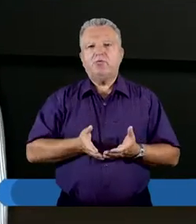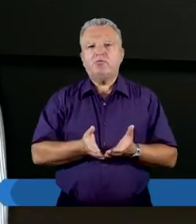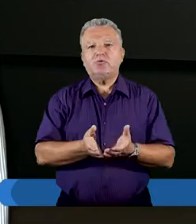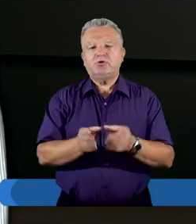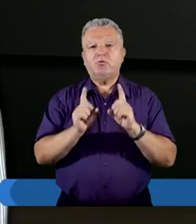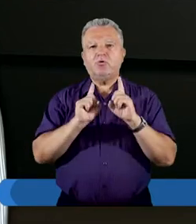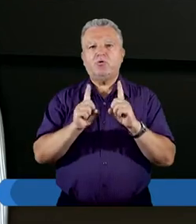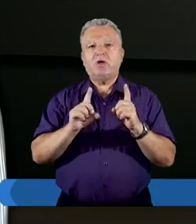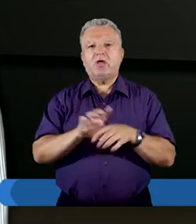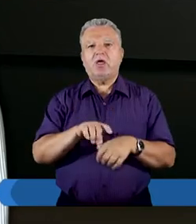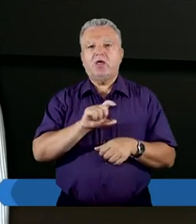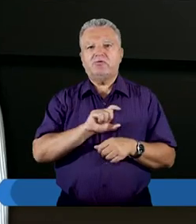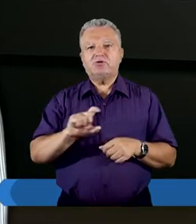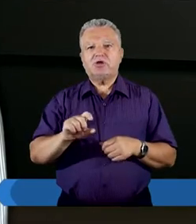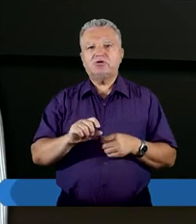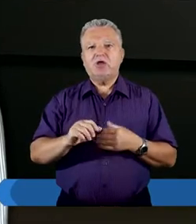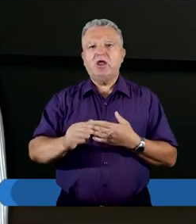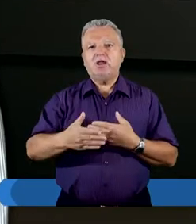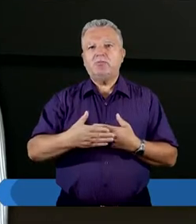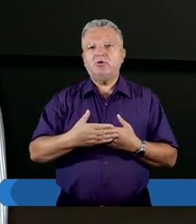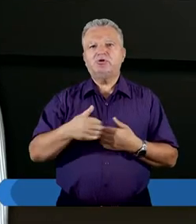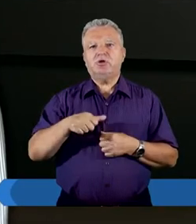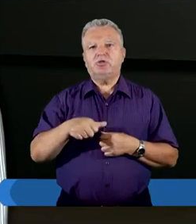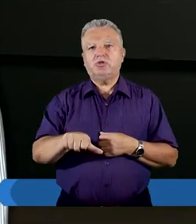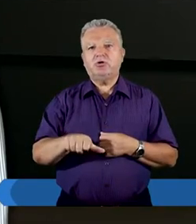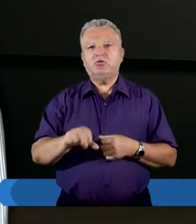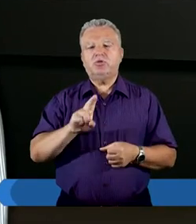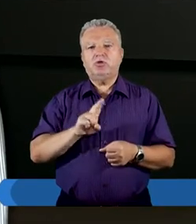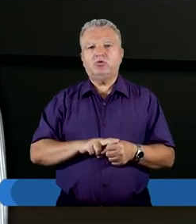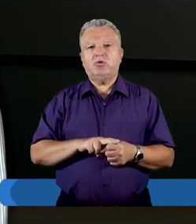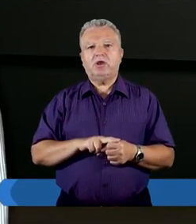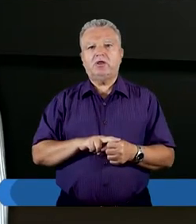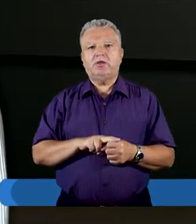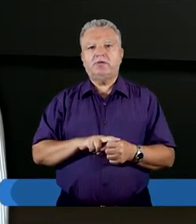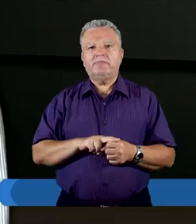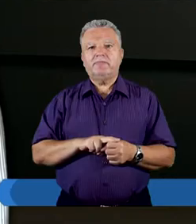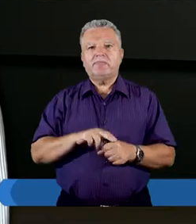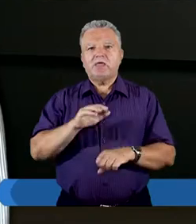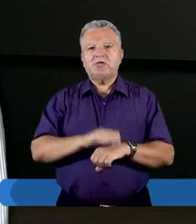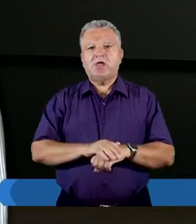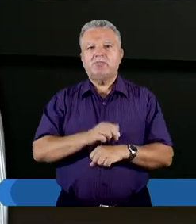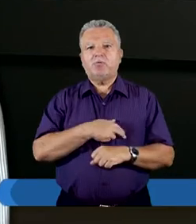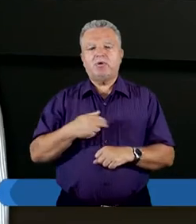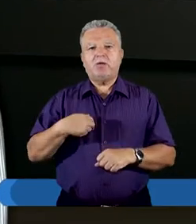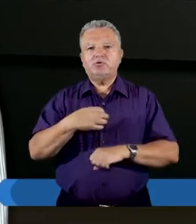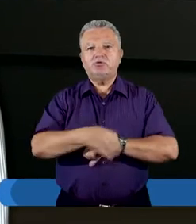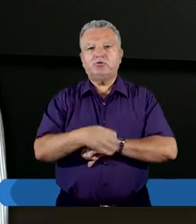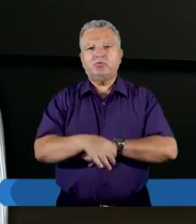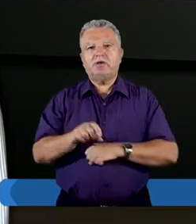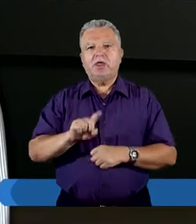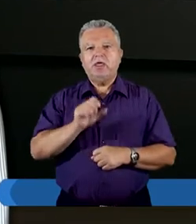uwagę podczas, jak powiedziałem, najbliższych tygodni, które zajmą nam rozważanie